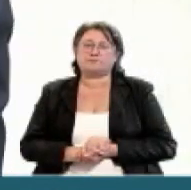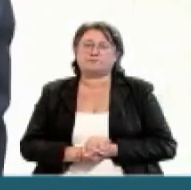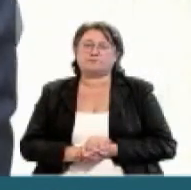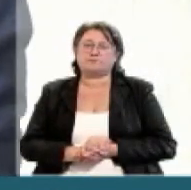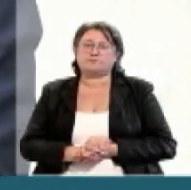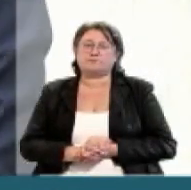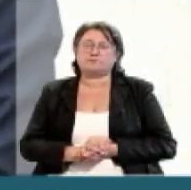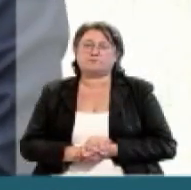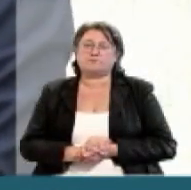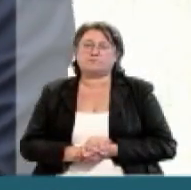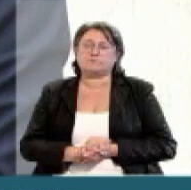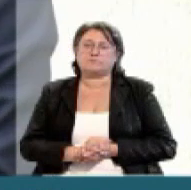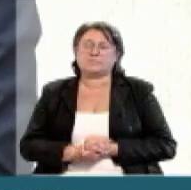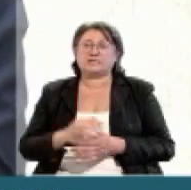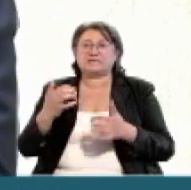себеп.